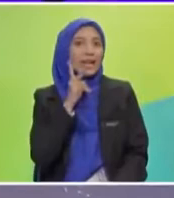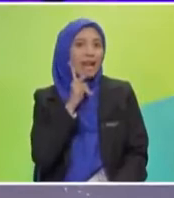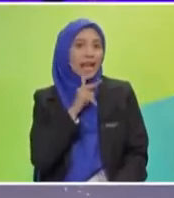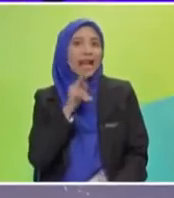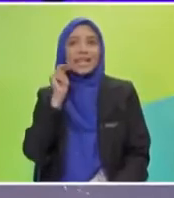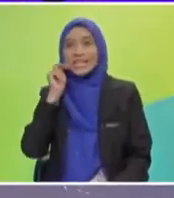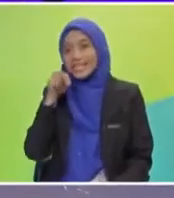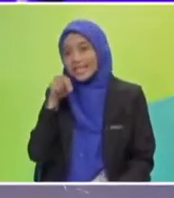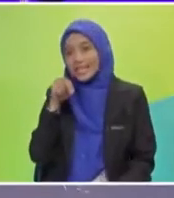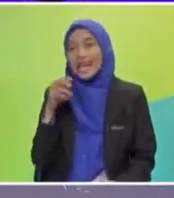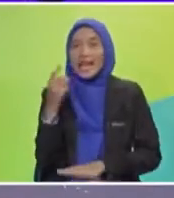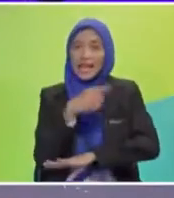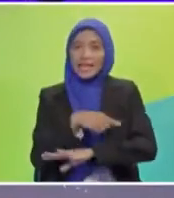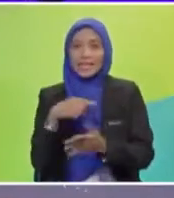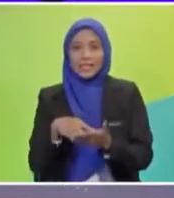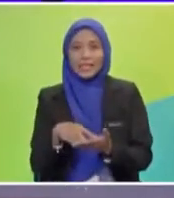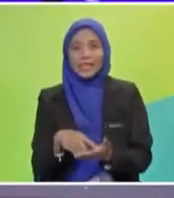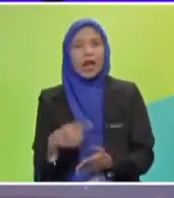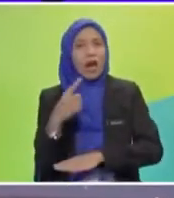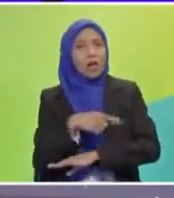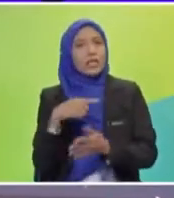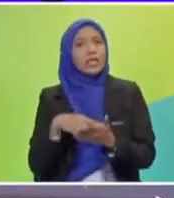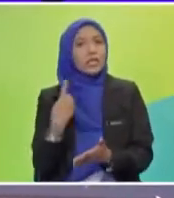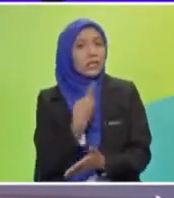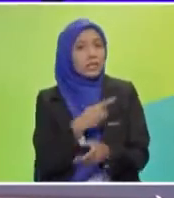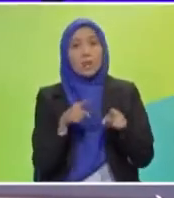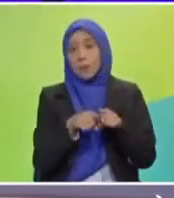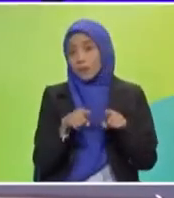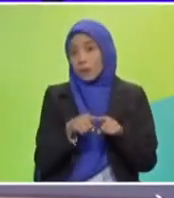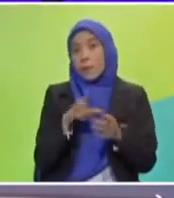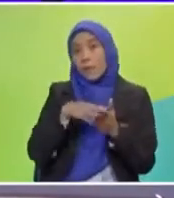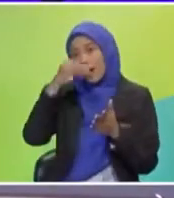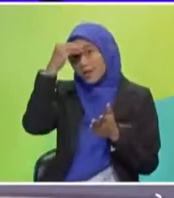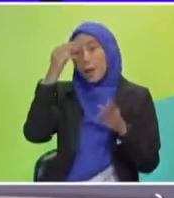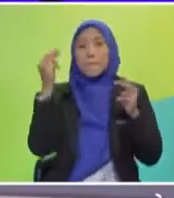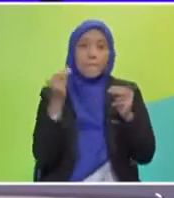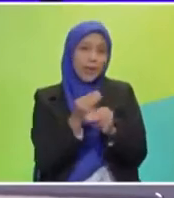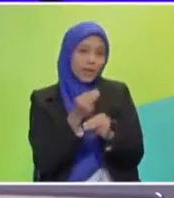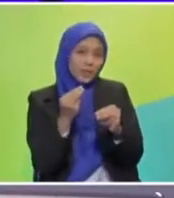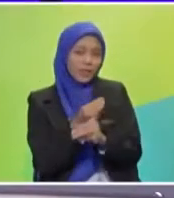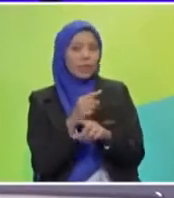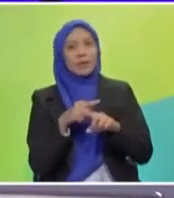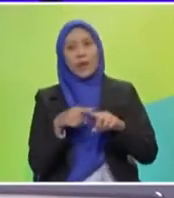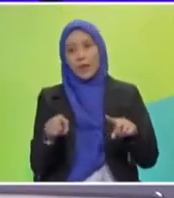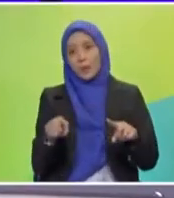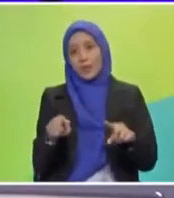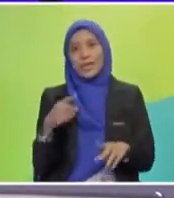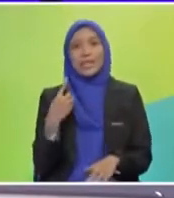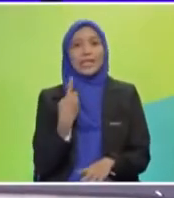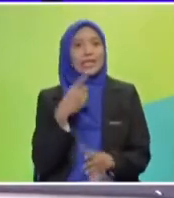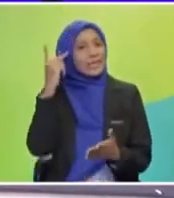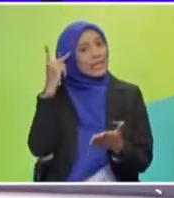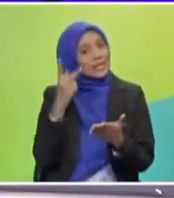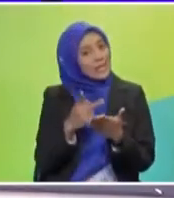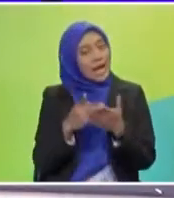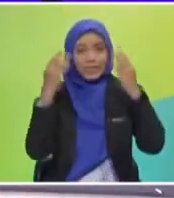murid-murid pada hari ini. Hari ini kan kita akan sama-sama belajar matematik. Tetapi sebelum itu, kita nak kenal siapa guru